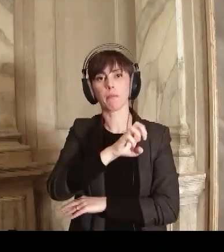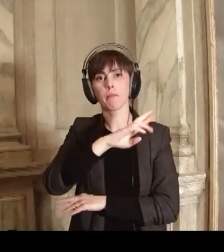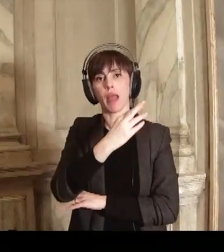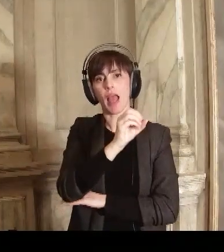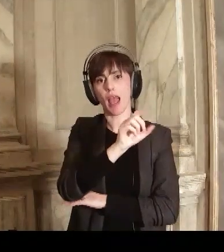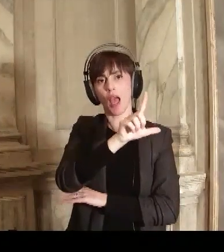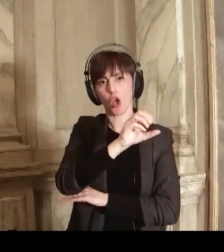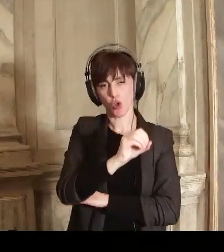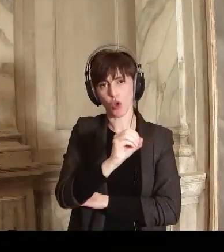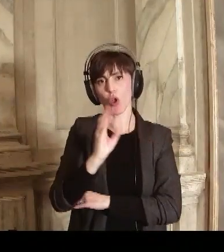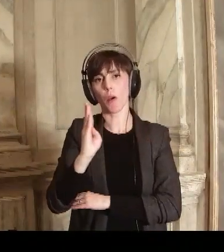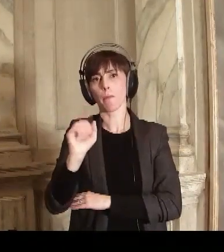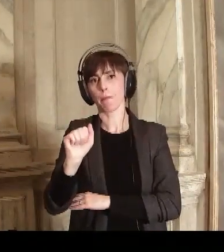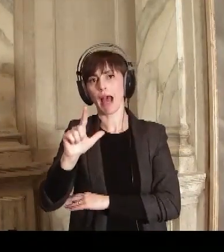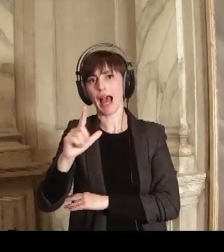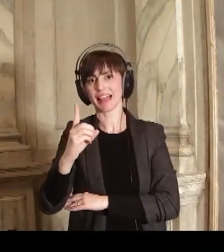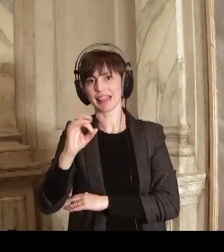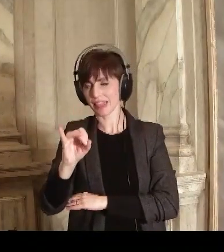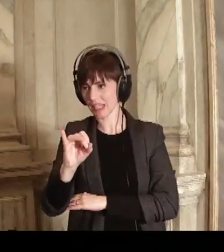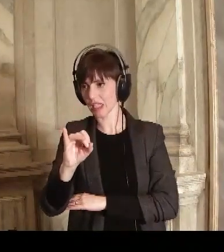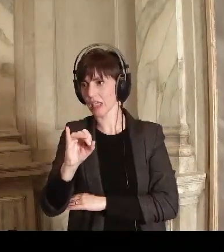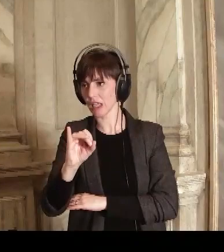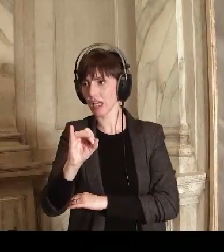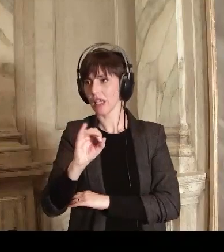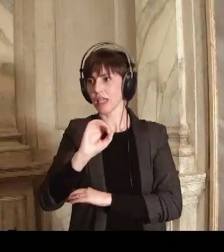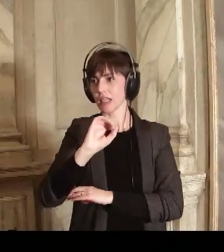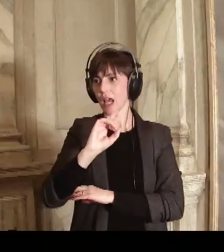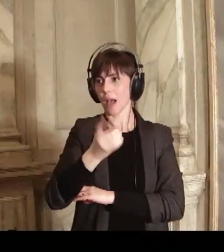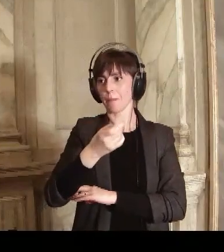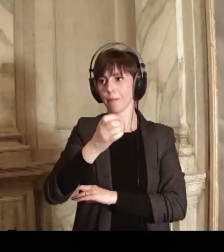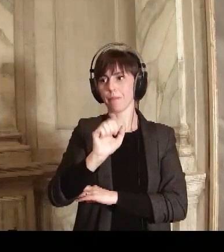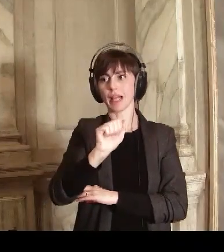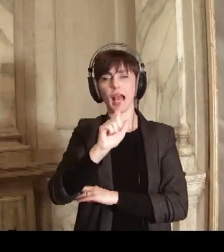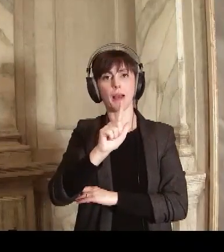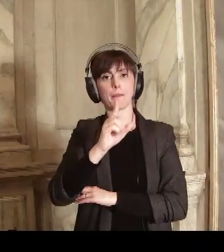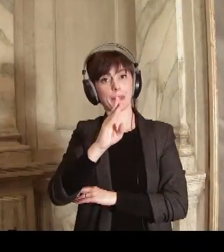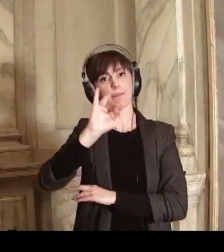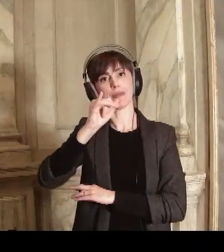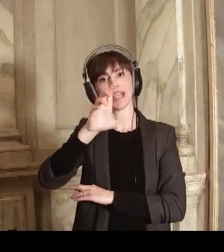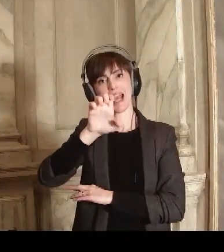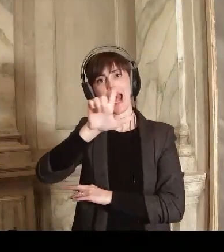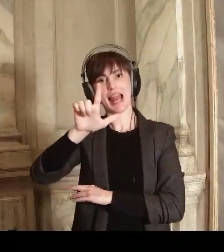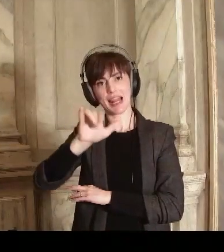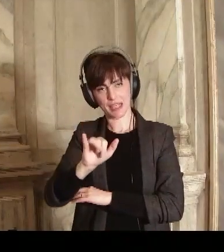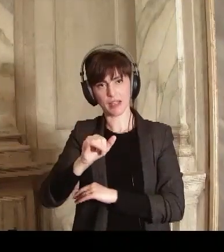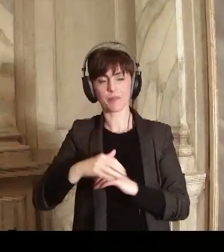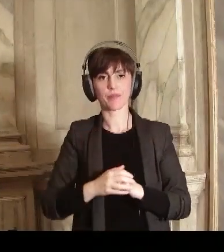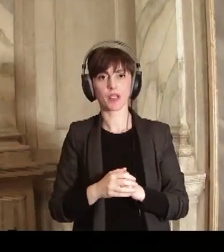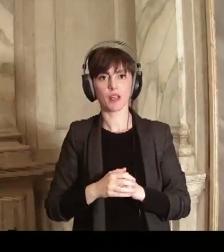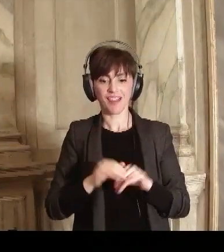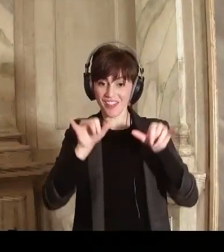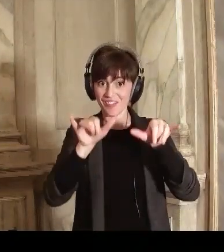Girolamo Frescobaldi, tutte pubblicate a Venezia tra il 5 e il 600, la prima città dove veramente la musica poteva